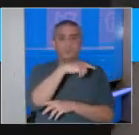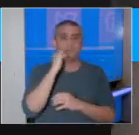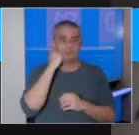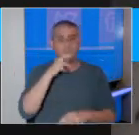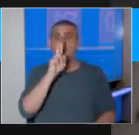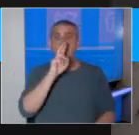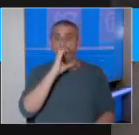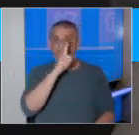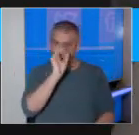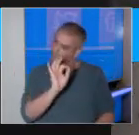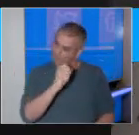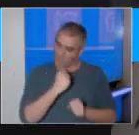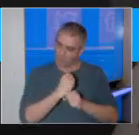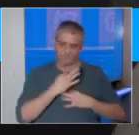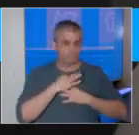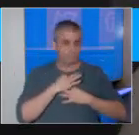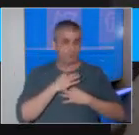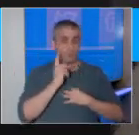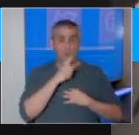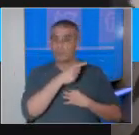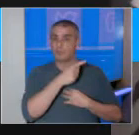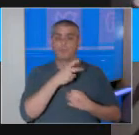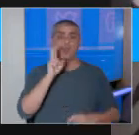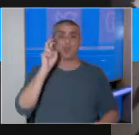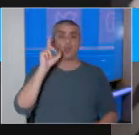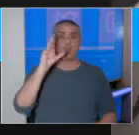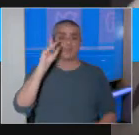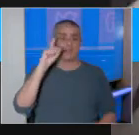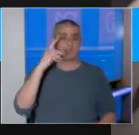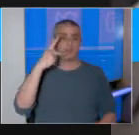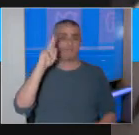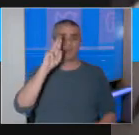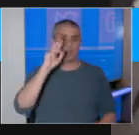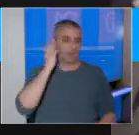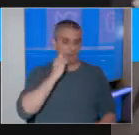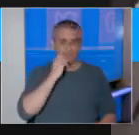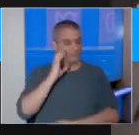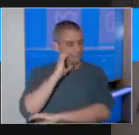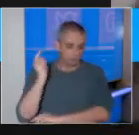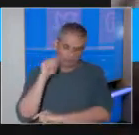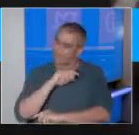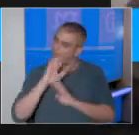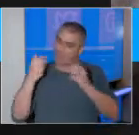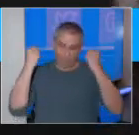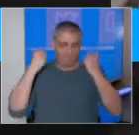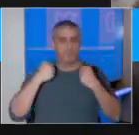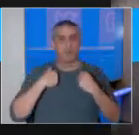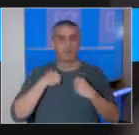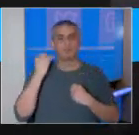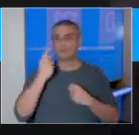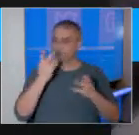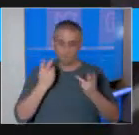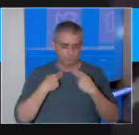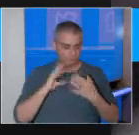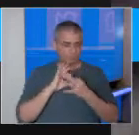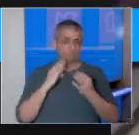כהן באמת באמת באמת עובד בשבילנו, דרך אגב גם עוד את פורר, מהמפלגה של ליברמן, קשוב, הגיע לכל ההפגנות, תמיד עונה לי, תמיד חוזר